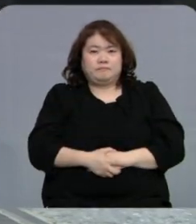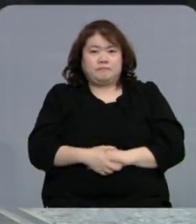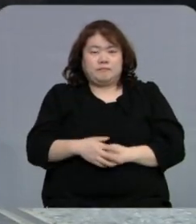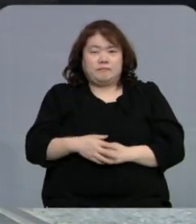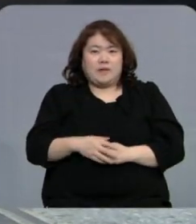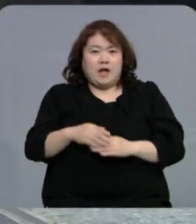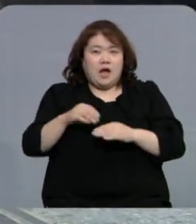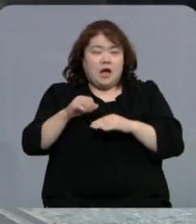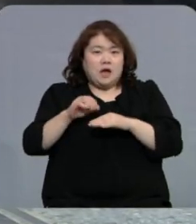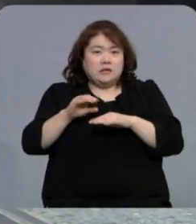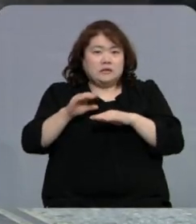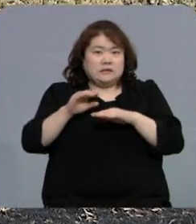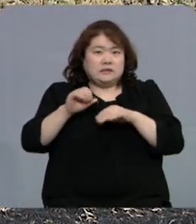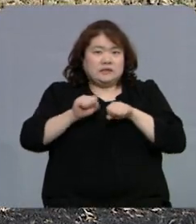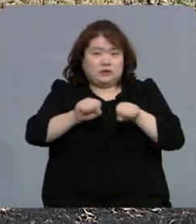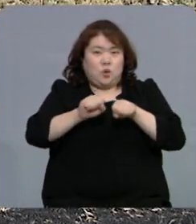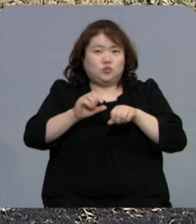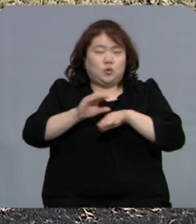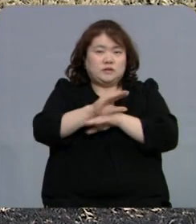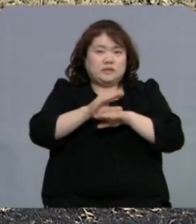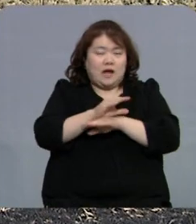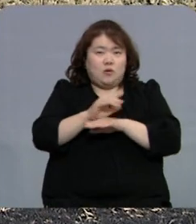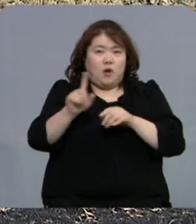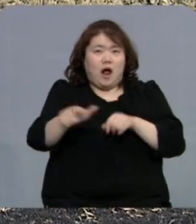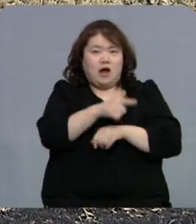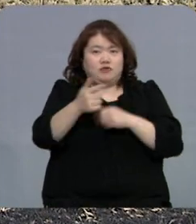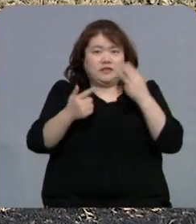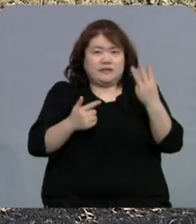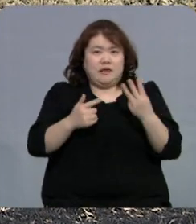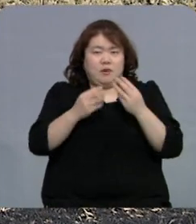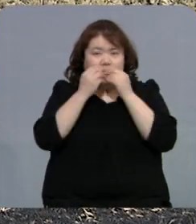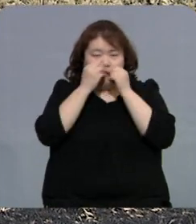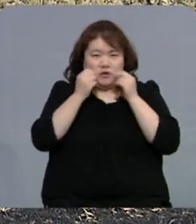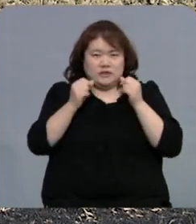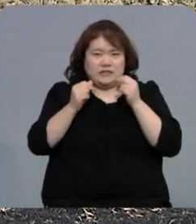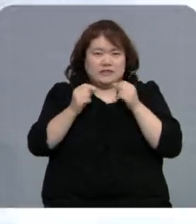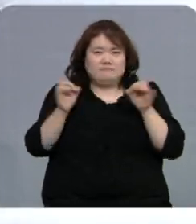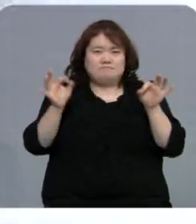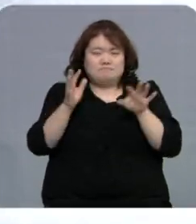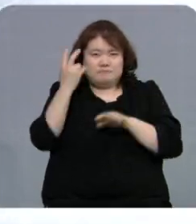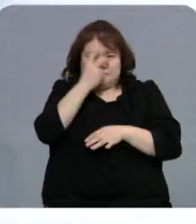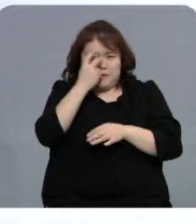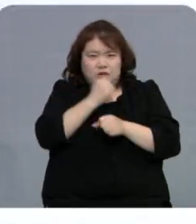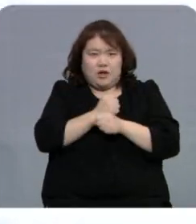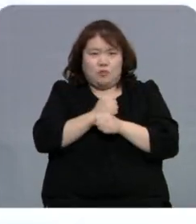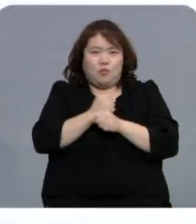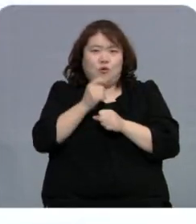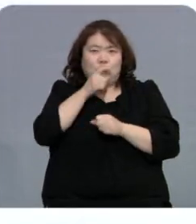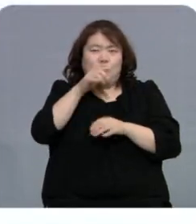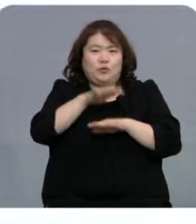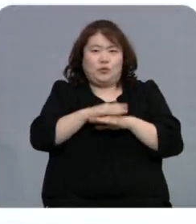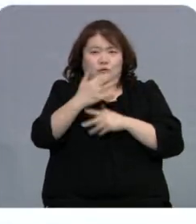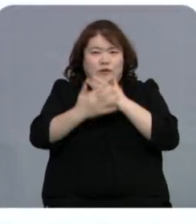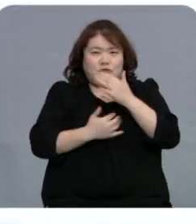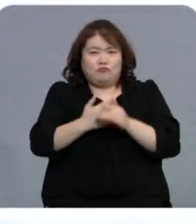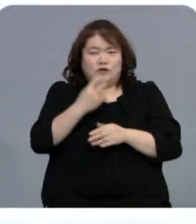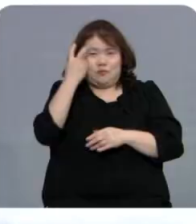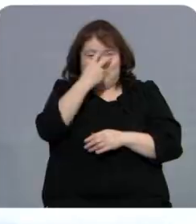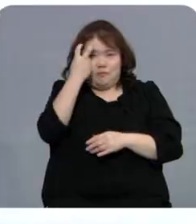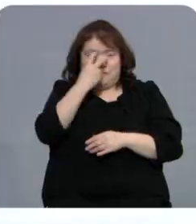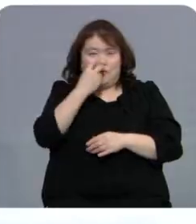청소차로 하루 3차례 이상 도로먼지를 지우고 논태우기 등을 단속할 방침입니다.